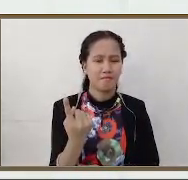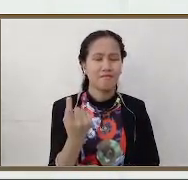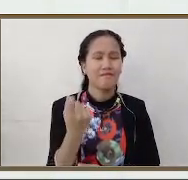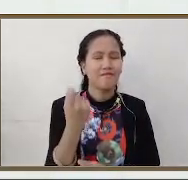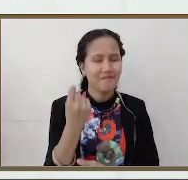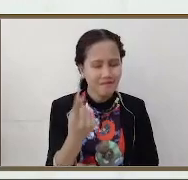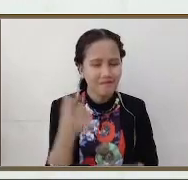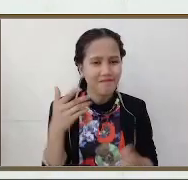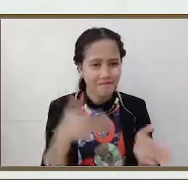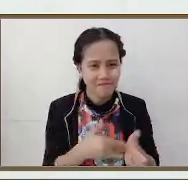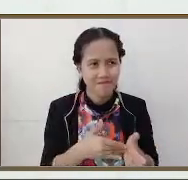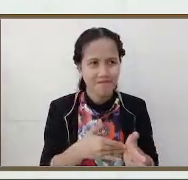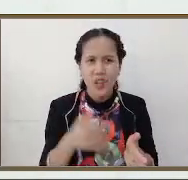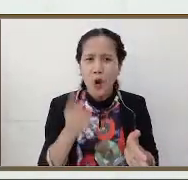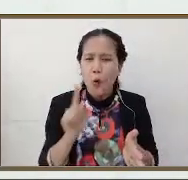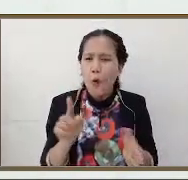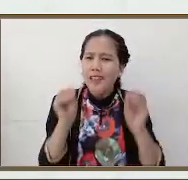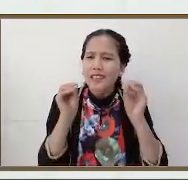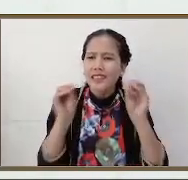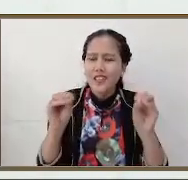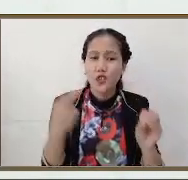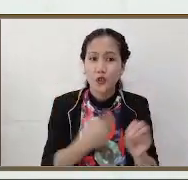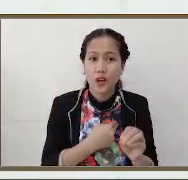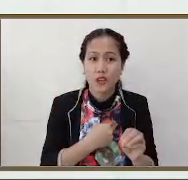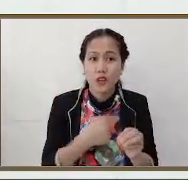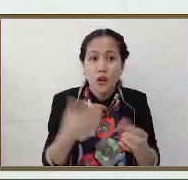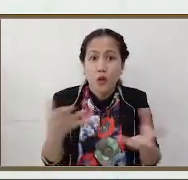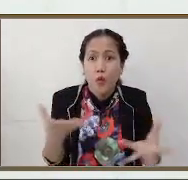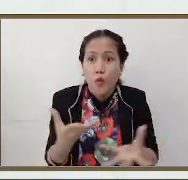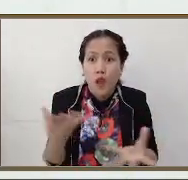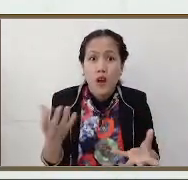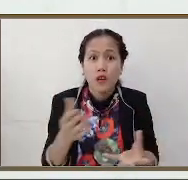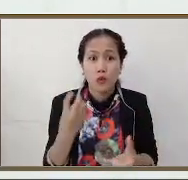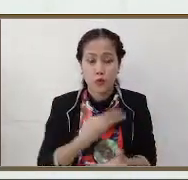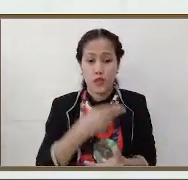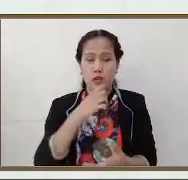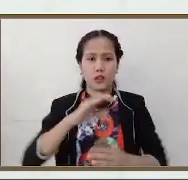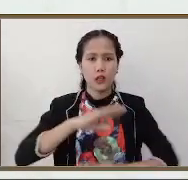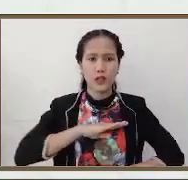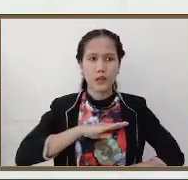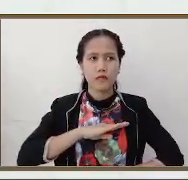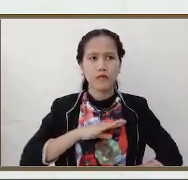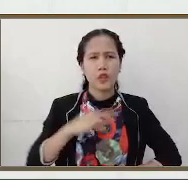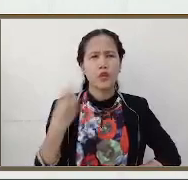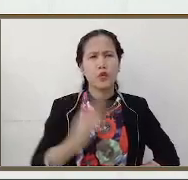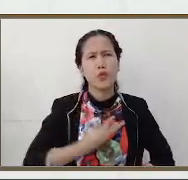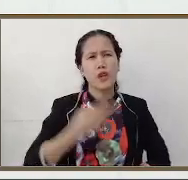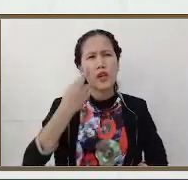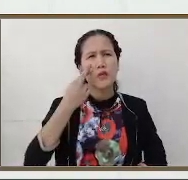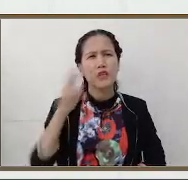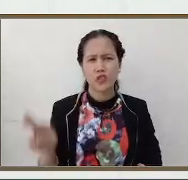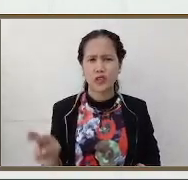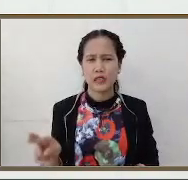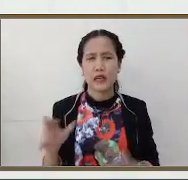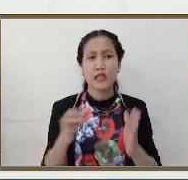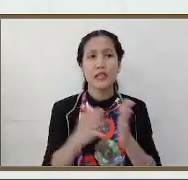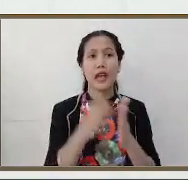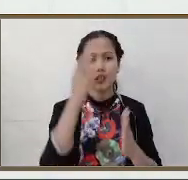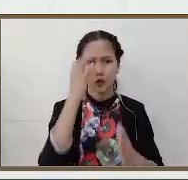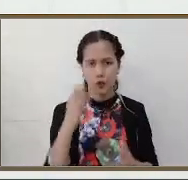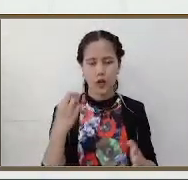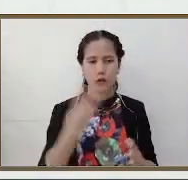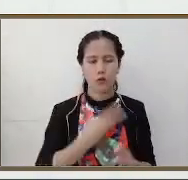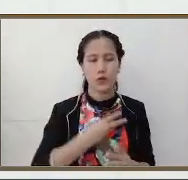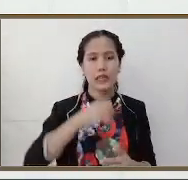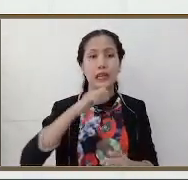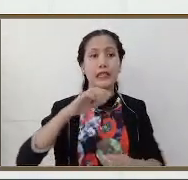po, yung tinuro sa atin kung saan tayo lacking, ni-reject natin. Kaya we lack that knowledge because when